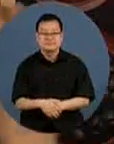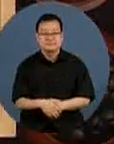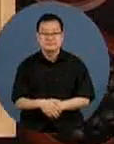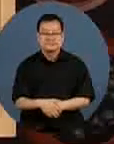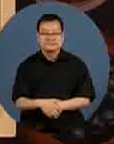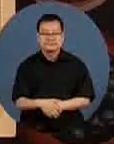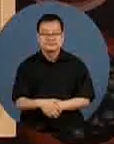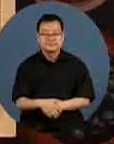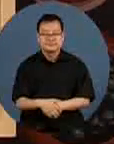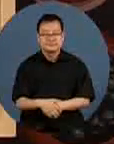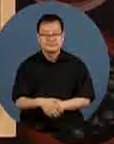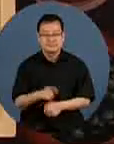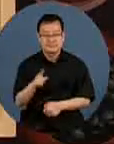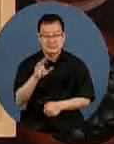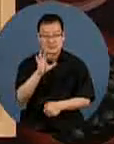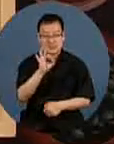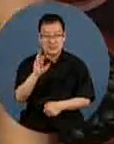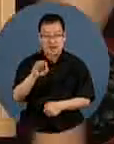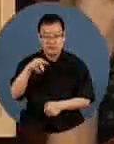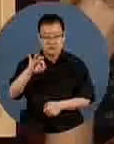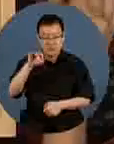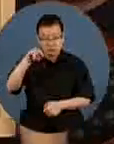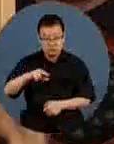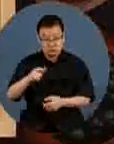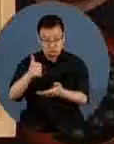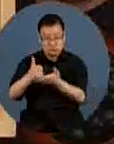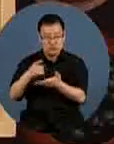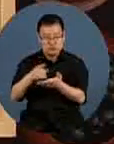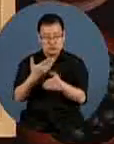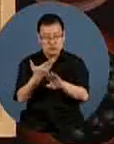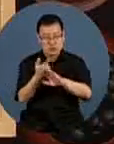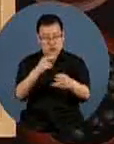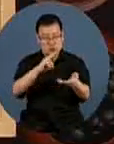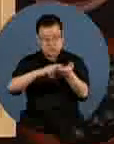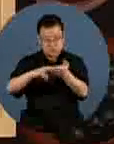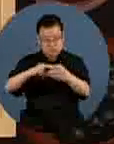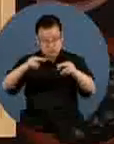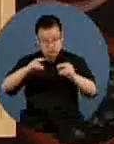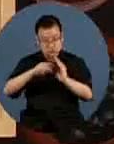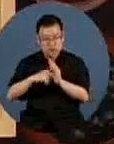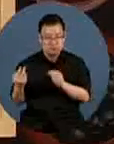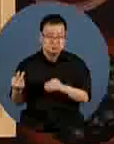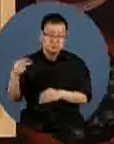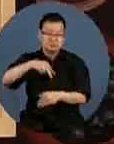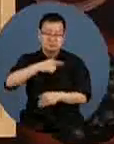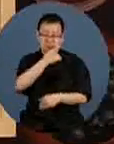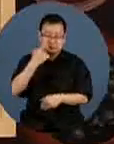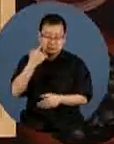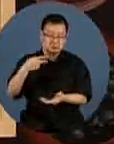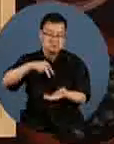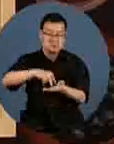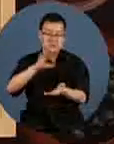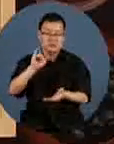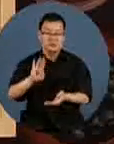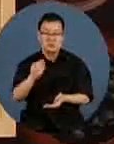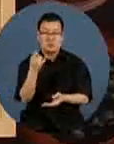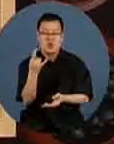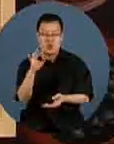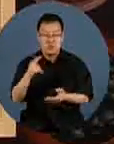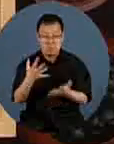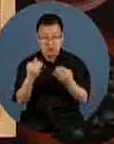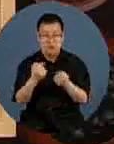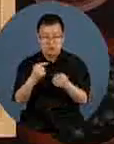자, 뭐 양산국 구단 입회인으로도 많이 참가를 하셨는데요. 네, 그렇습니다. 뭐 일단 세계 대회에서 한국과 중국과